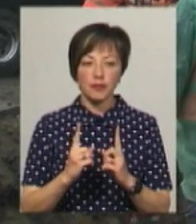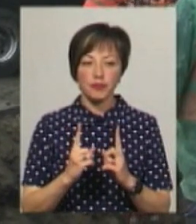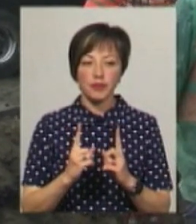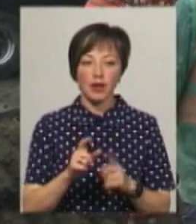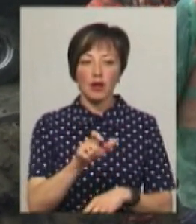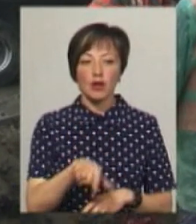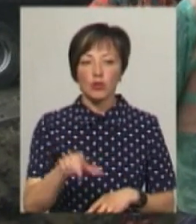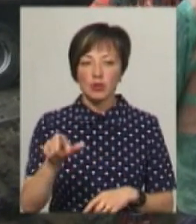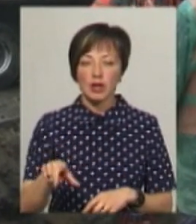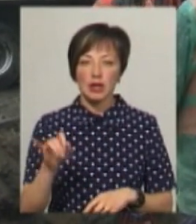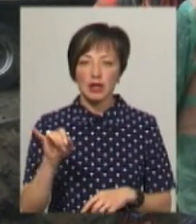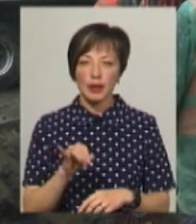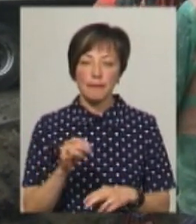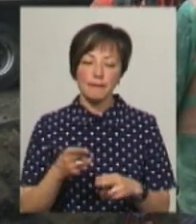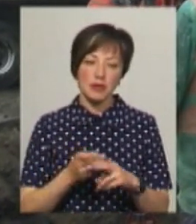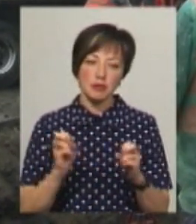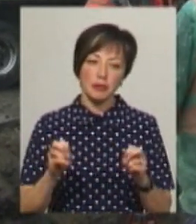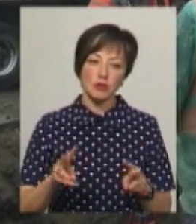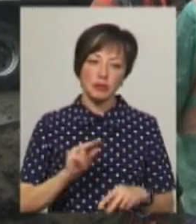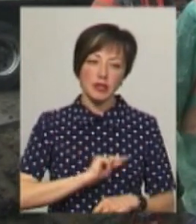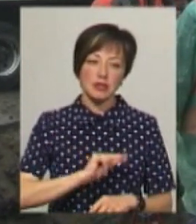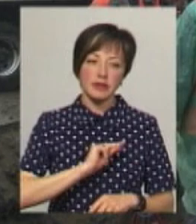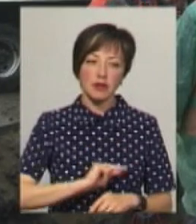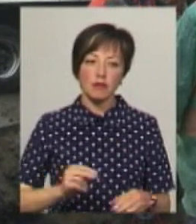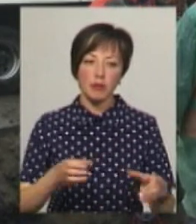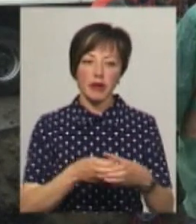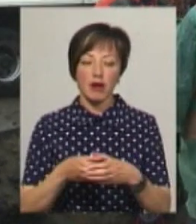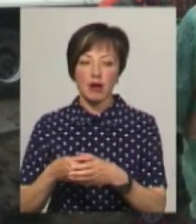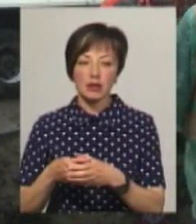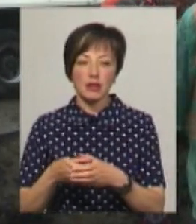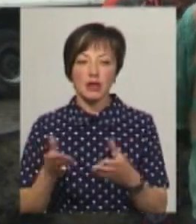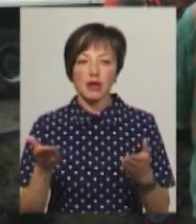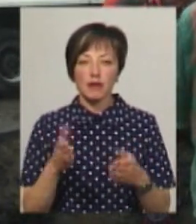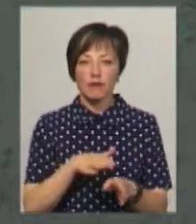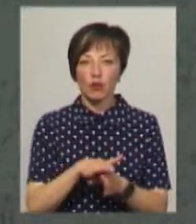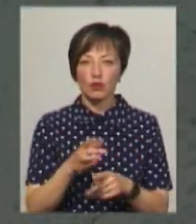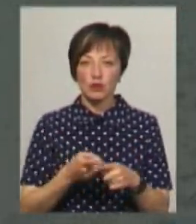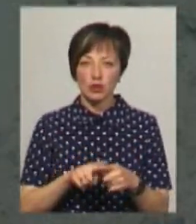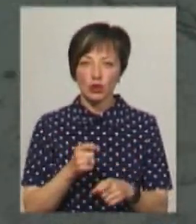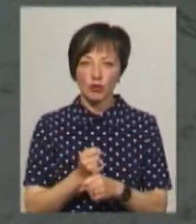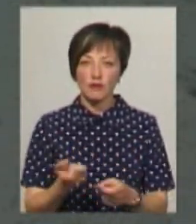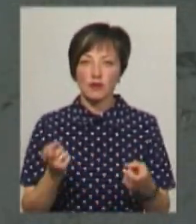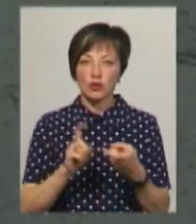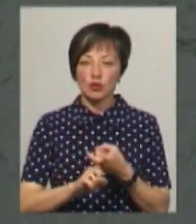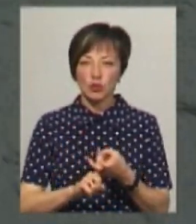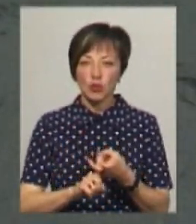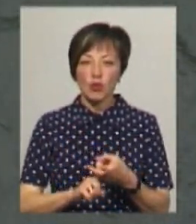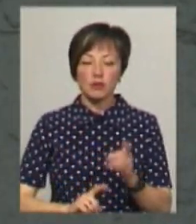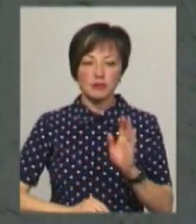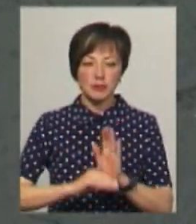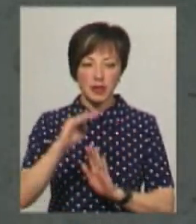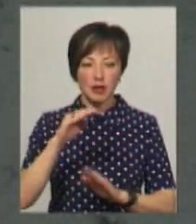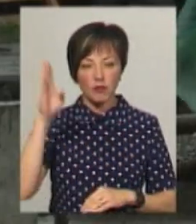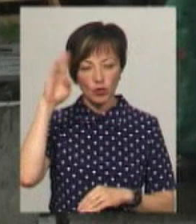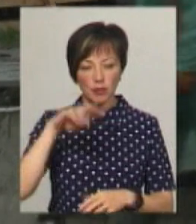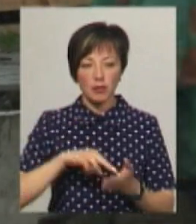рух людей і убезпечити працівників бригад, які виконують ці роботи. У зв'язку з різким підняттям води роботи